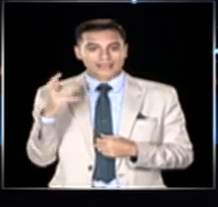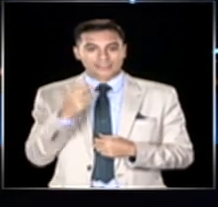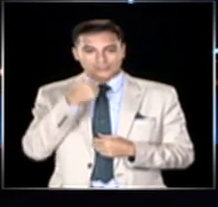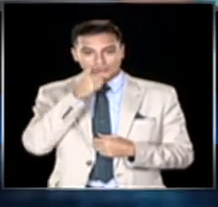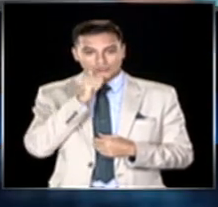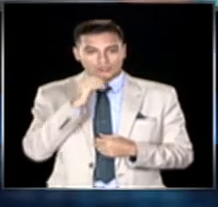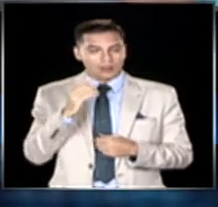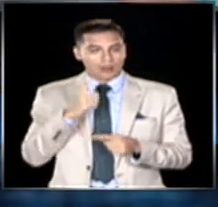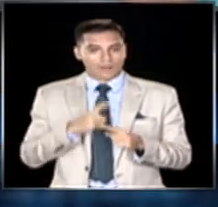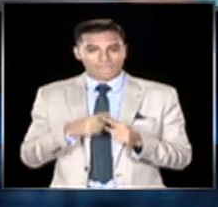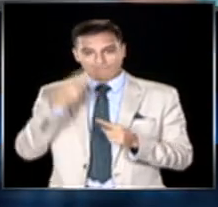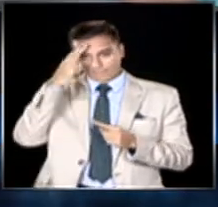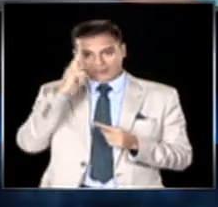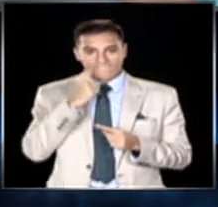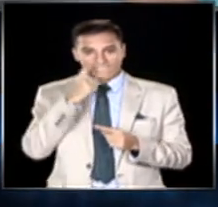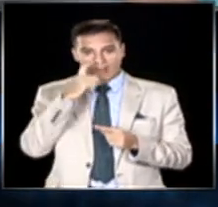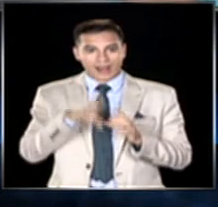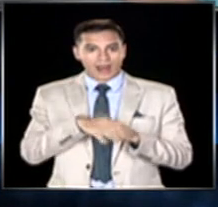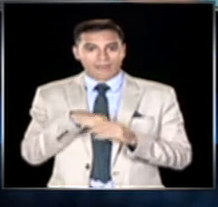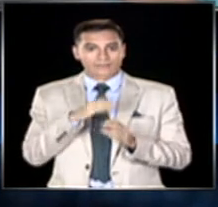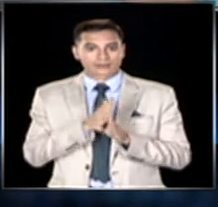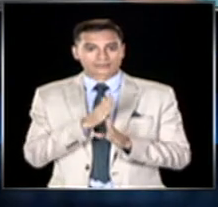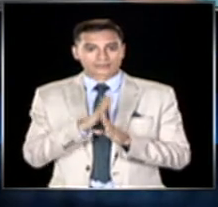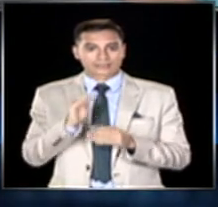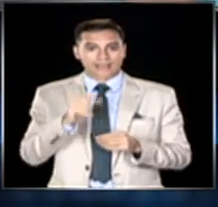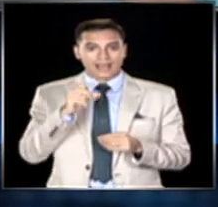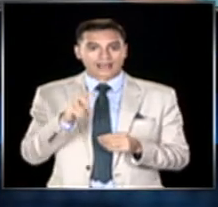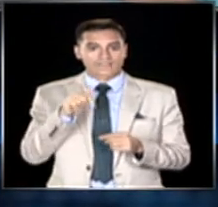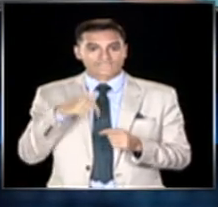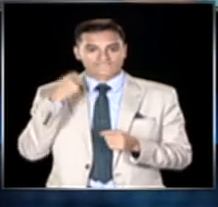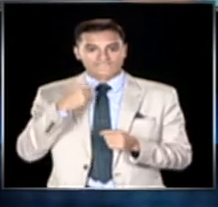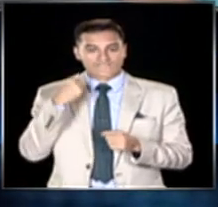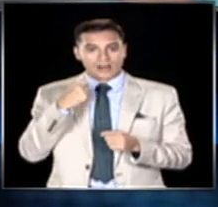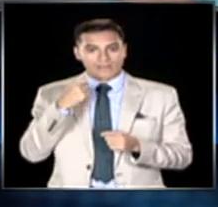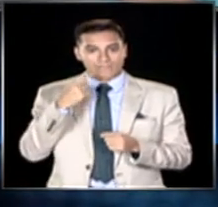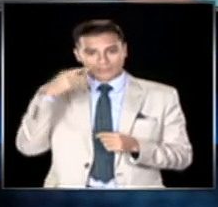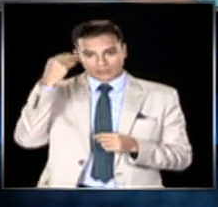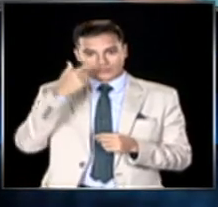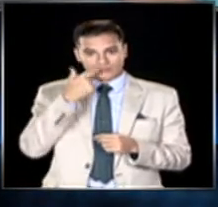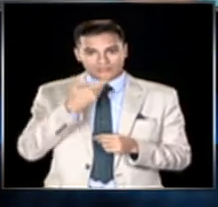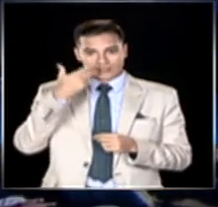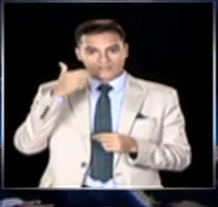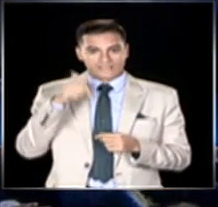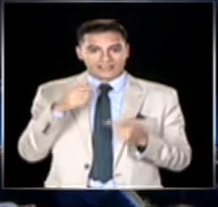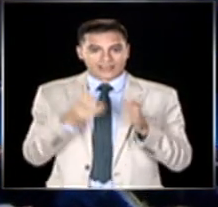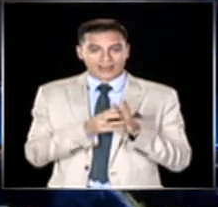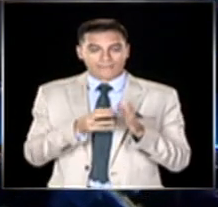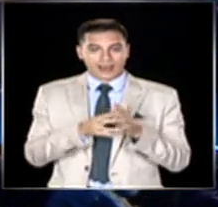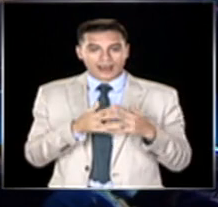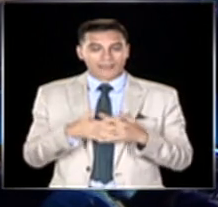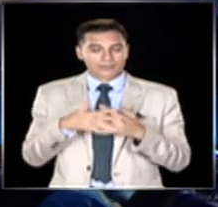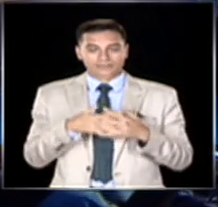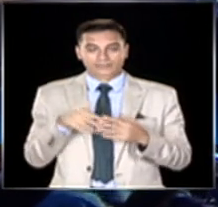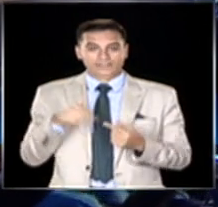الصين. غلط. من هي الفنانة التي قامت بدور سيادة في فيلم صعيدي في الجامعة الأمريكية؟ بس. في أي محيط